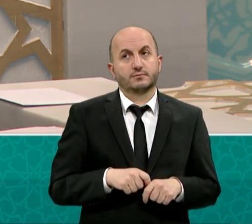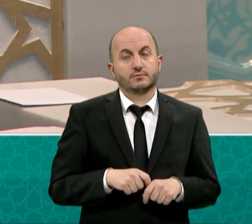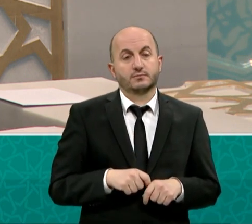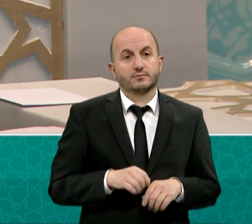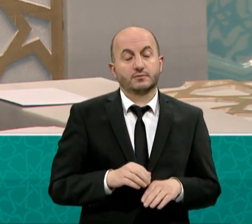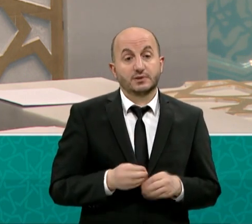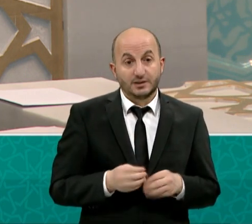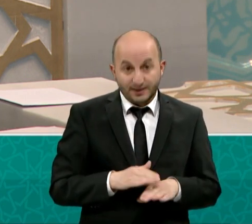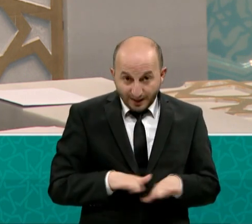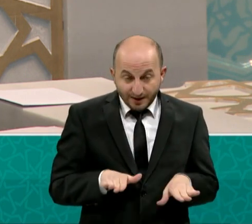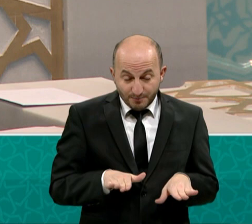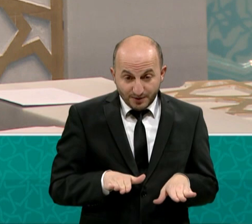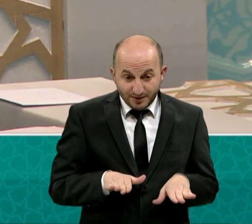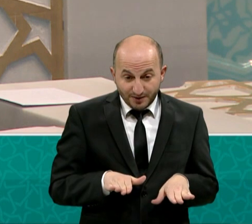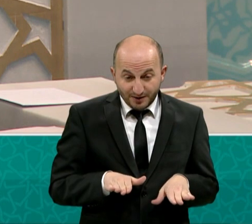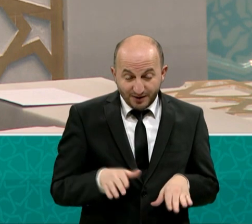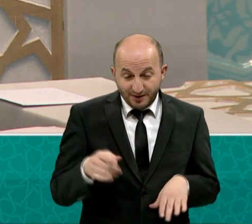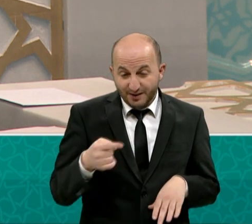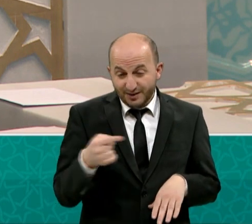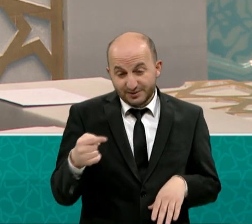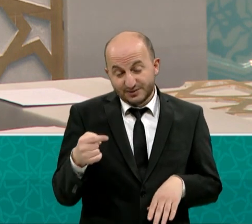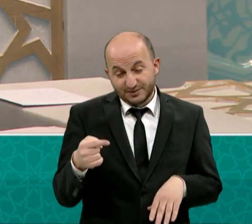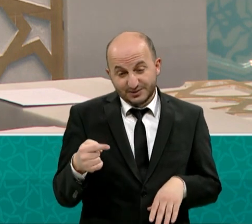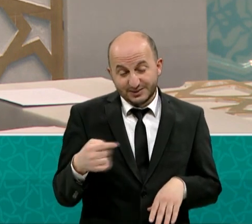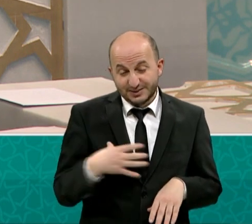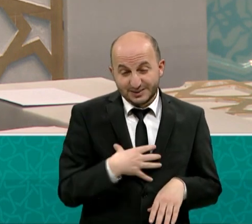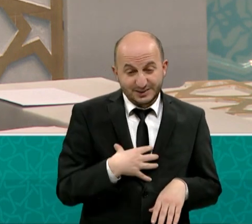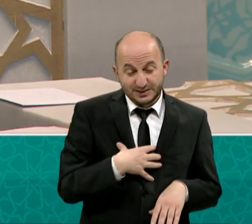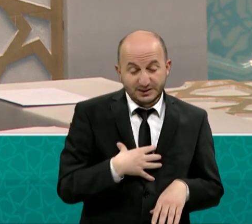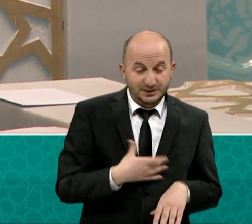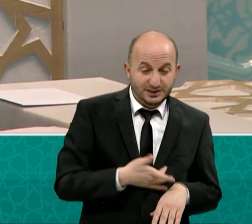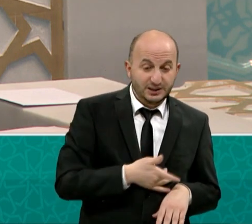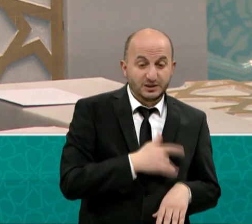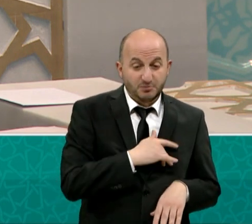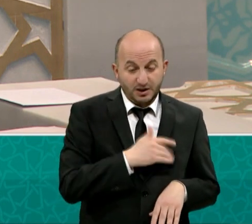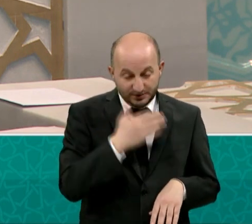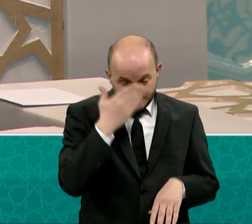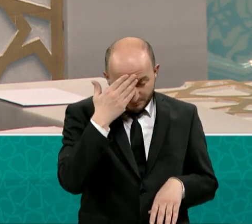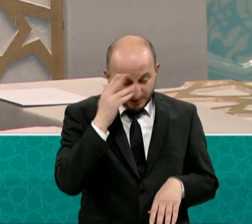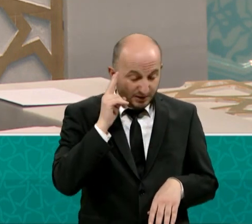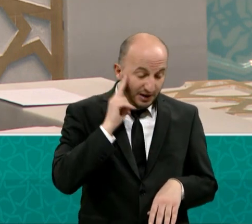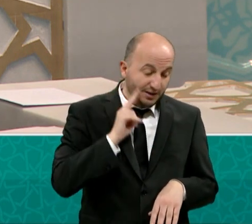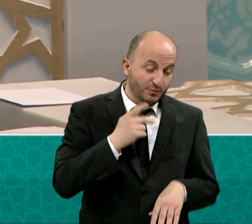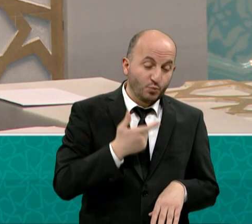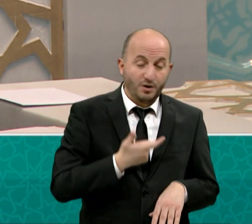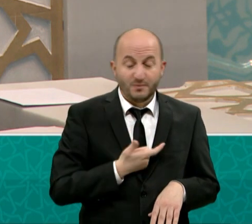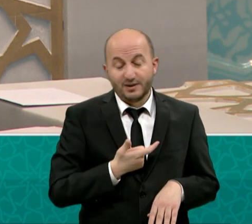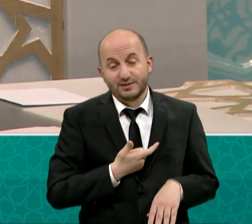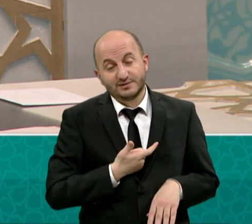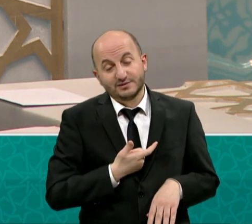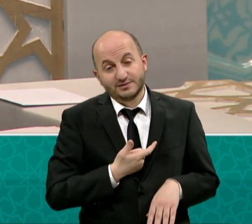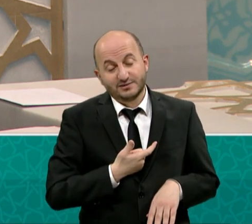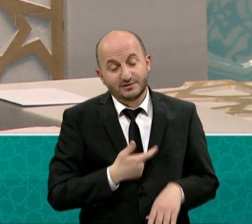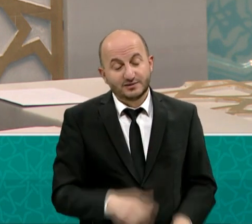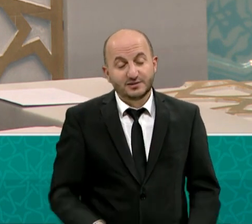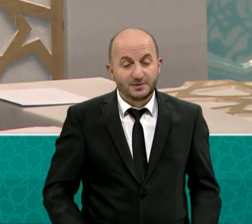yeterli mi? Eksik olur. Ne dedik? Din, iman, ibadet, ahlak, muamelattır. Ve ekame